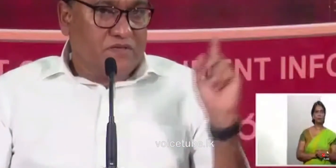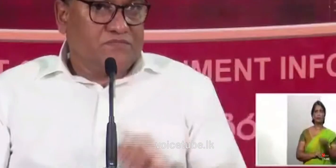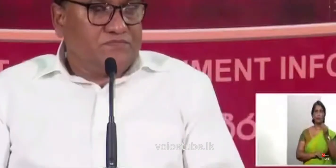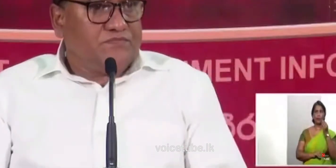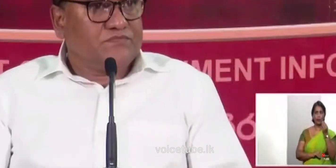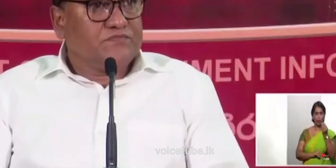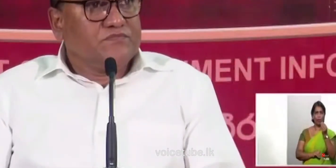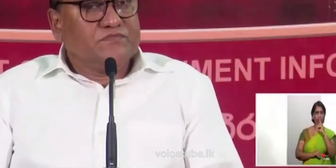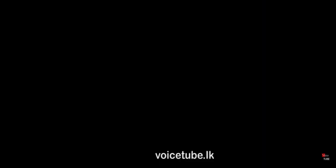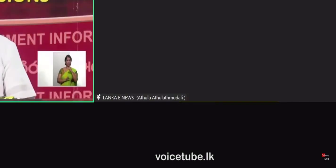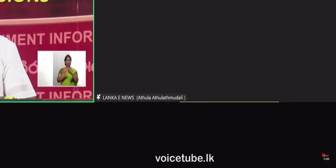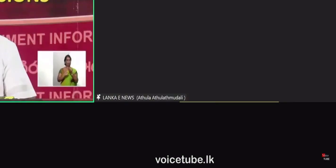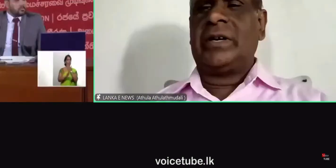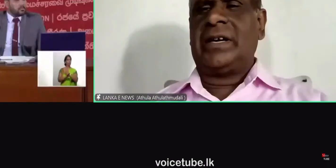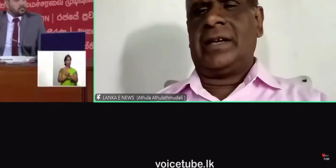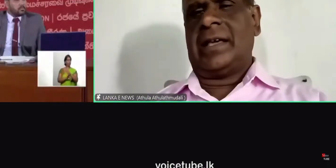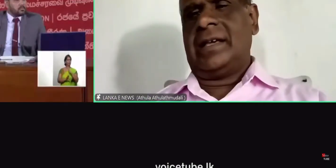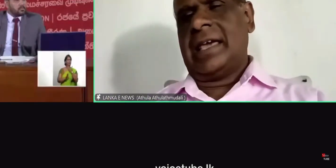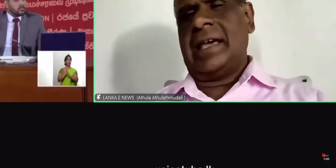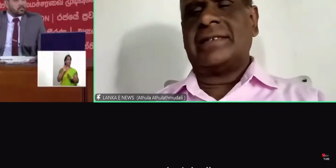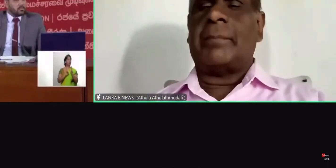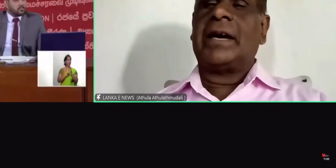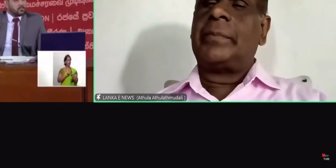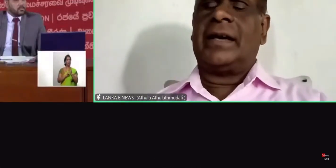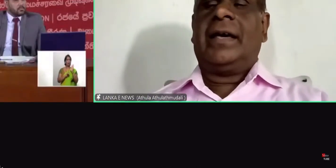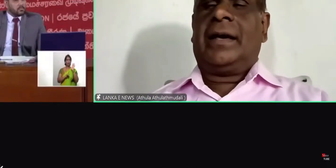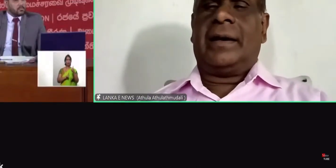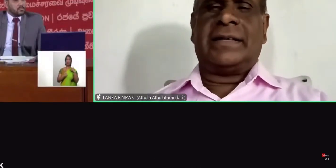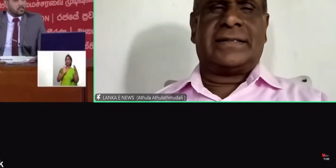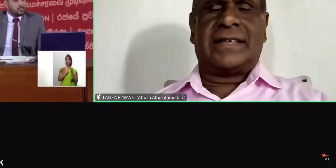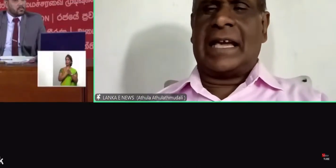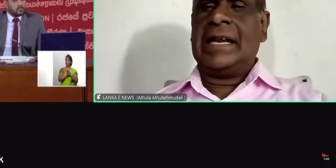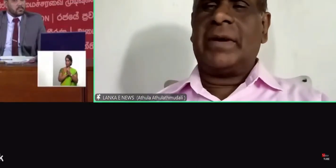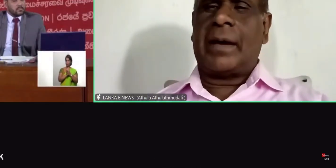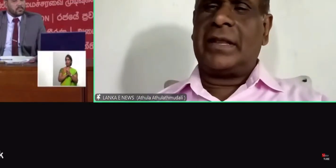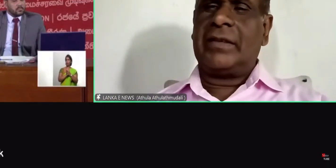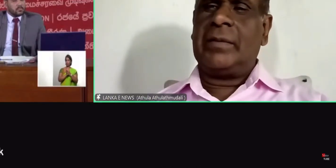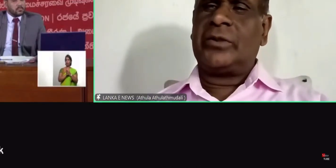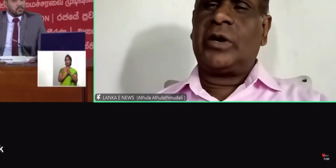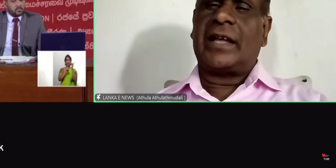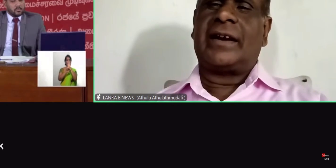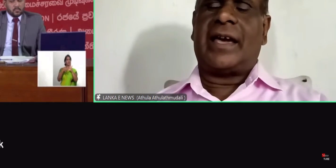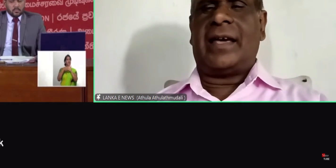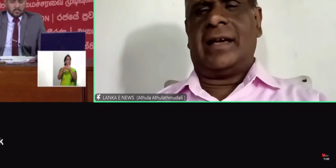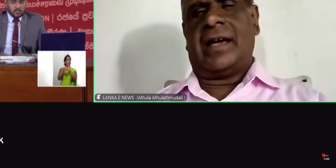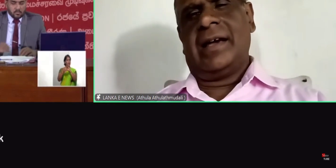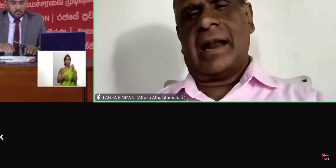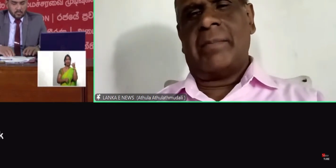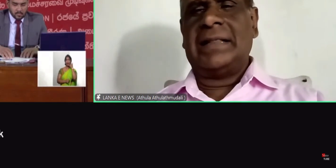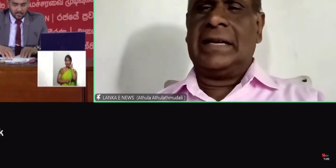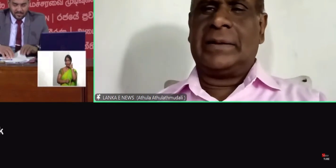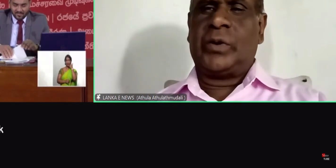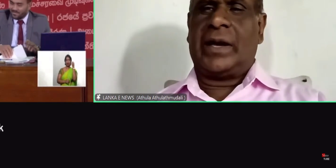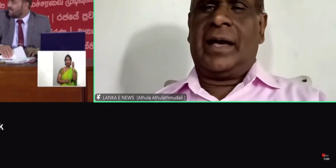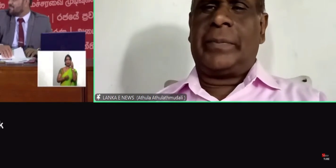අවශ්‍යයි. පසුගිය හිටපු ඇමතිවරුන්ගේ සමග අපිට කෙලින්ම සම්බන්ධ වීමට දුරකථන අංක